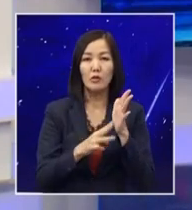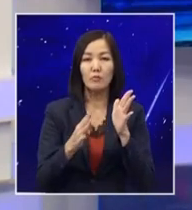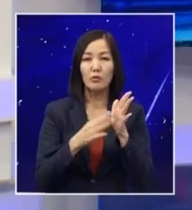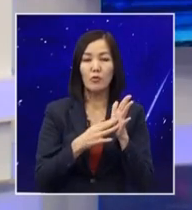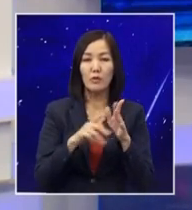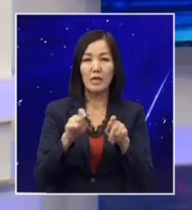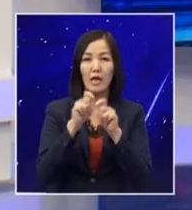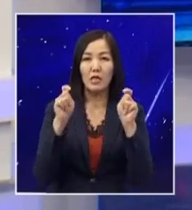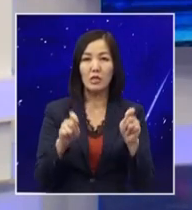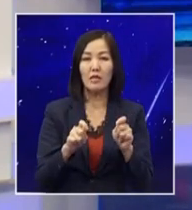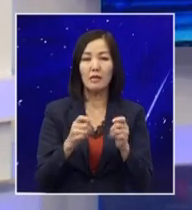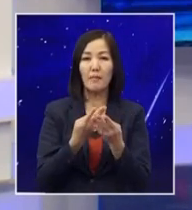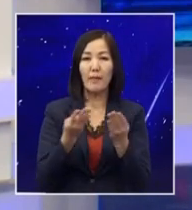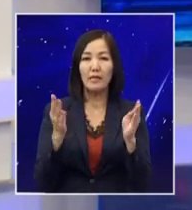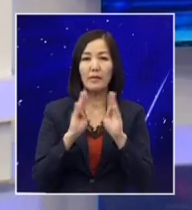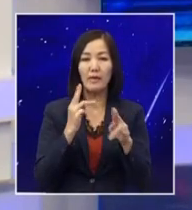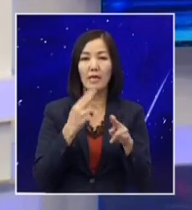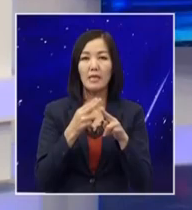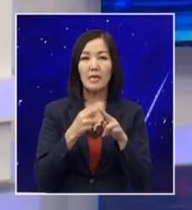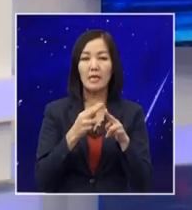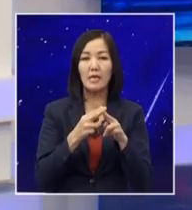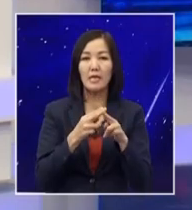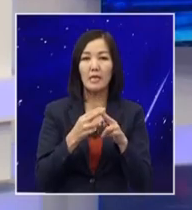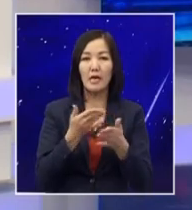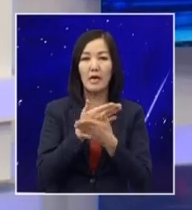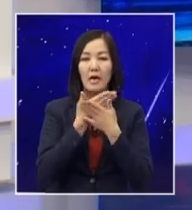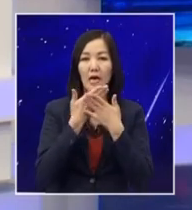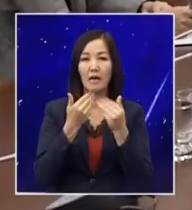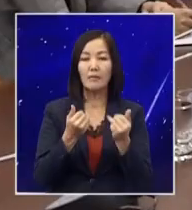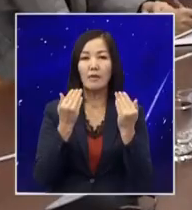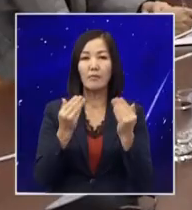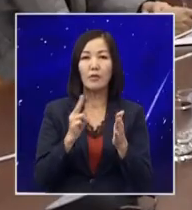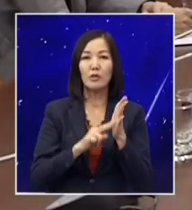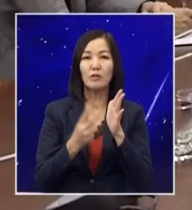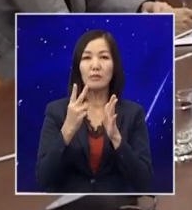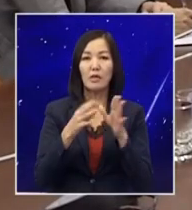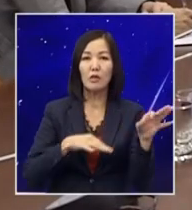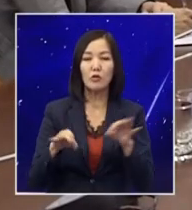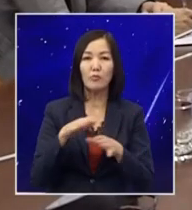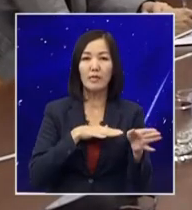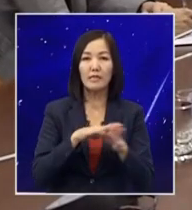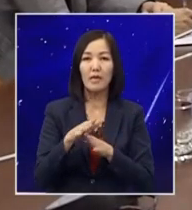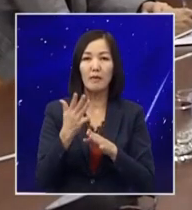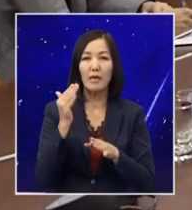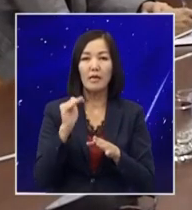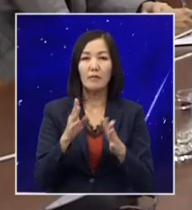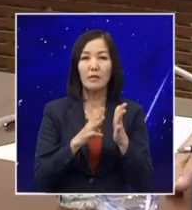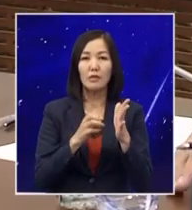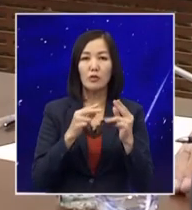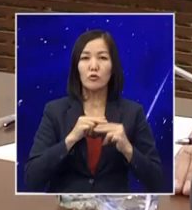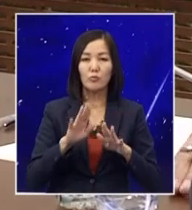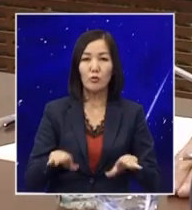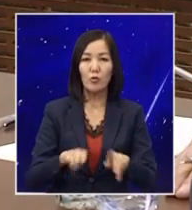үстінде. Пандемия туғызған кедергілерге қарамастан, биыл өңірде 72 жоба іске асуы тиіс. 5800 жұмыс орны